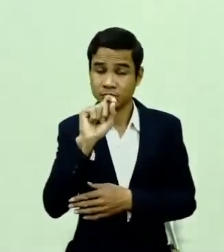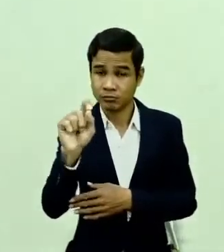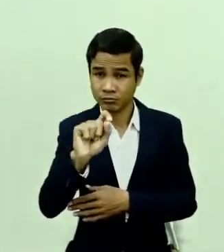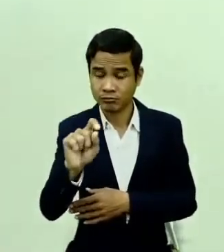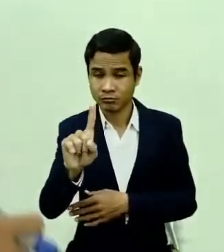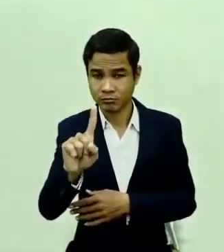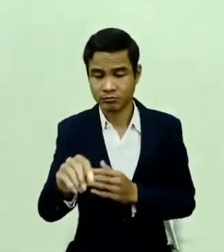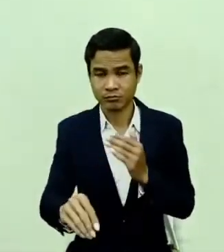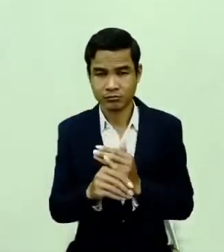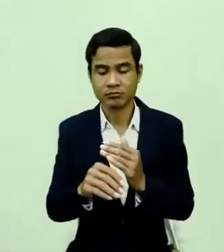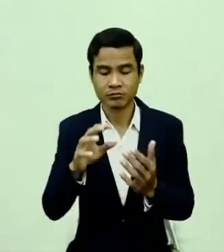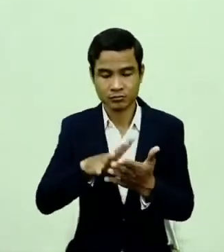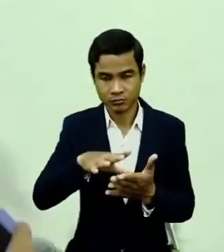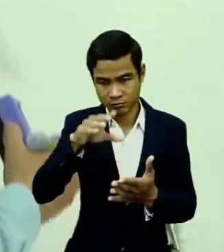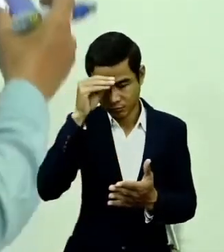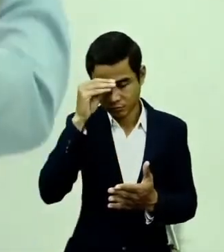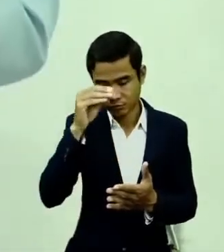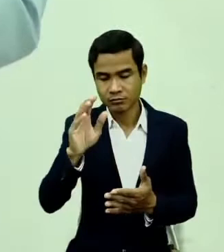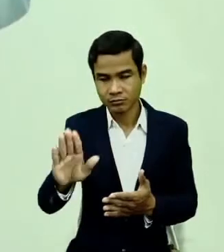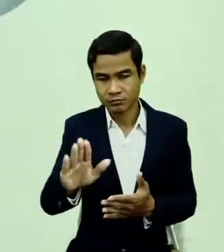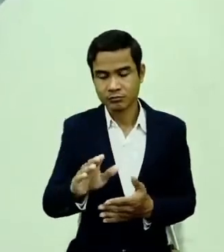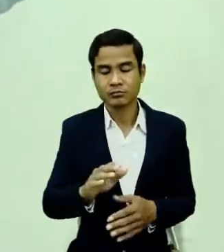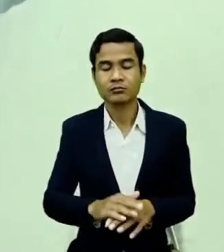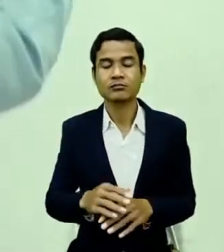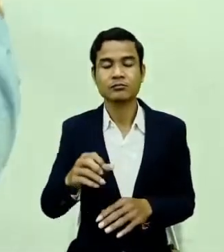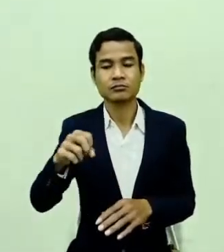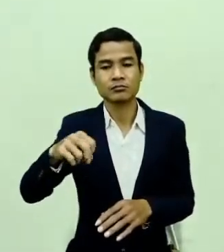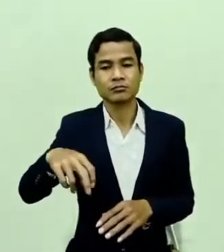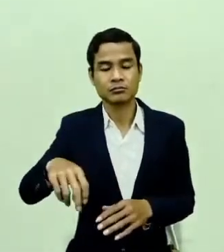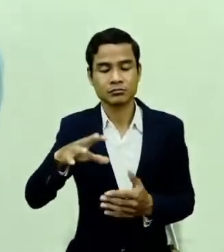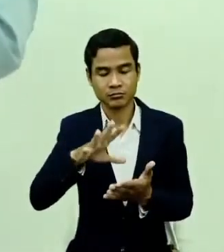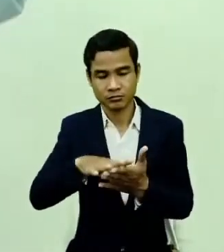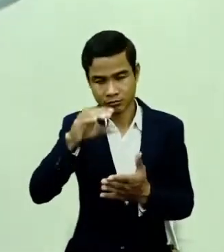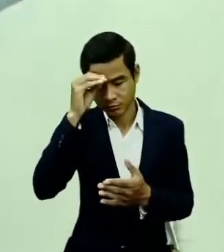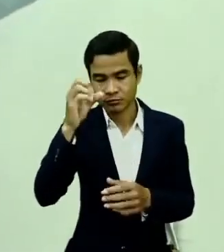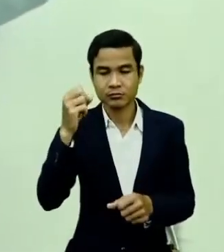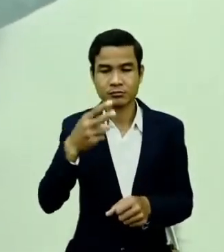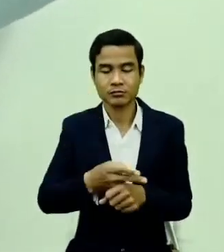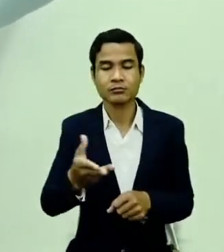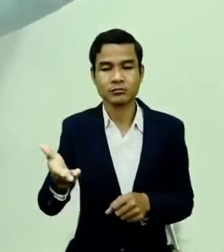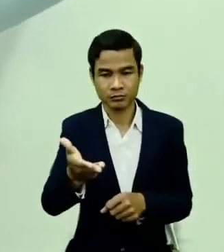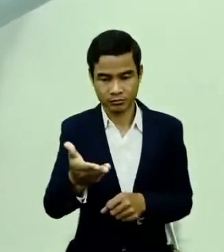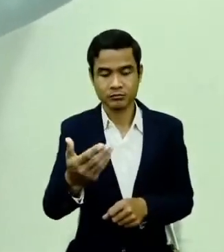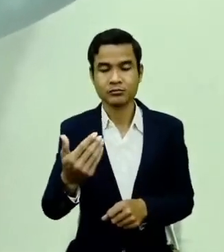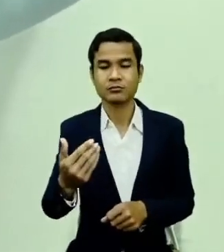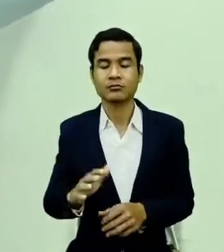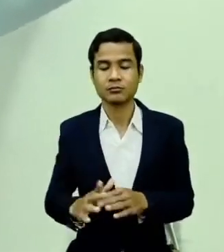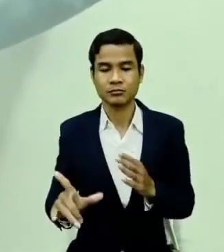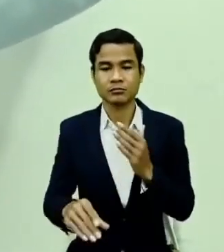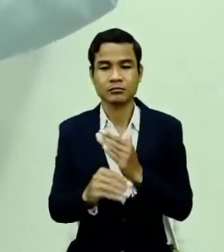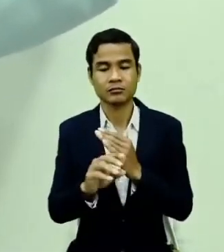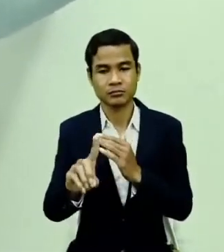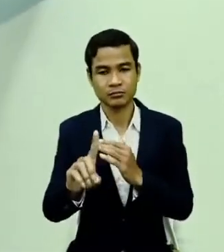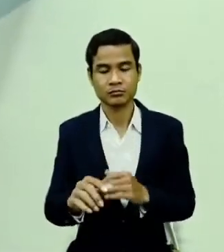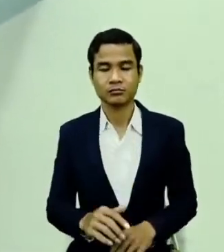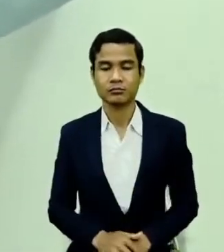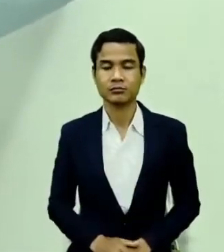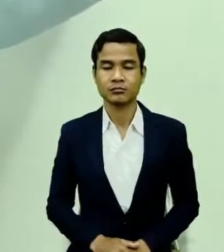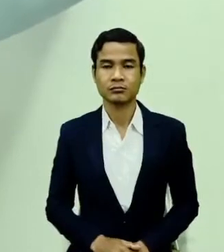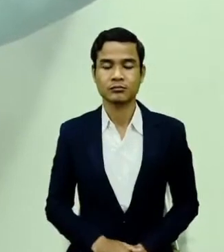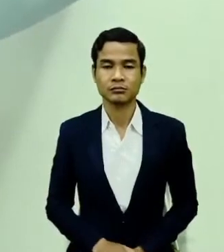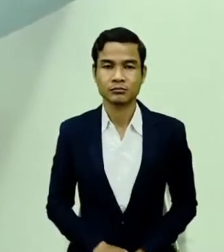ដាក់អារៀនសូត្រផងយើងក៏យើងត្រូវការចាំបាច់ដែរថែមមួយទៀត